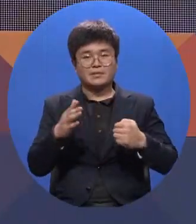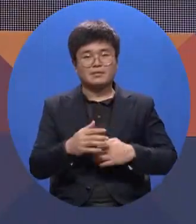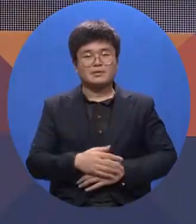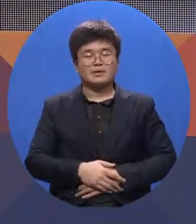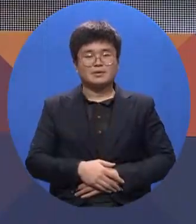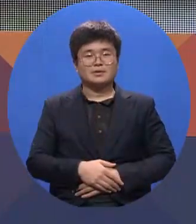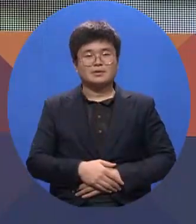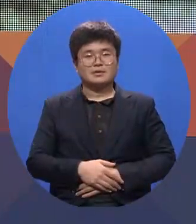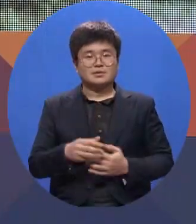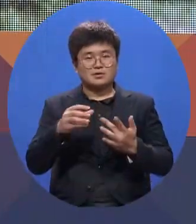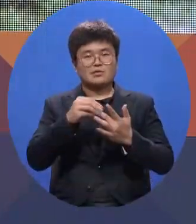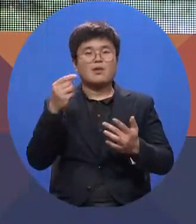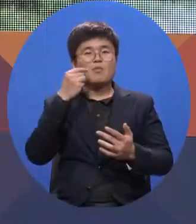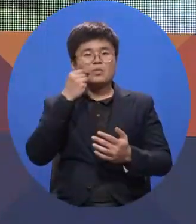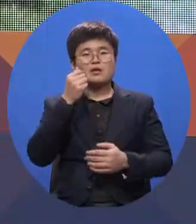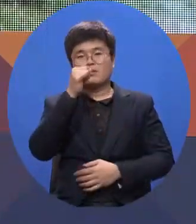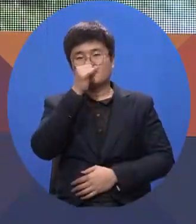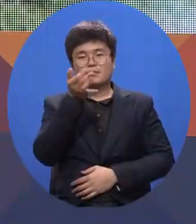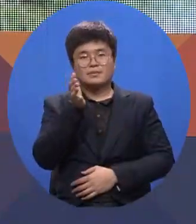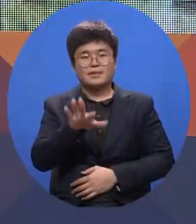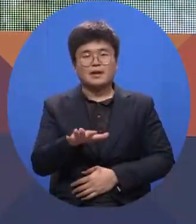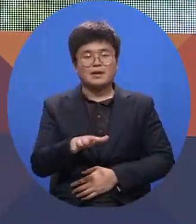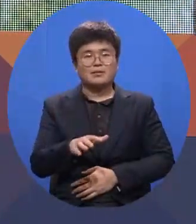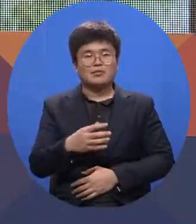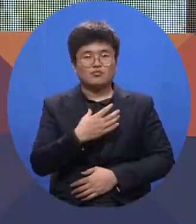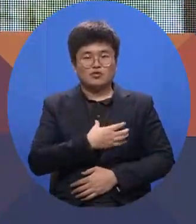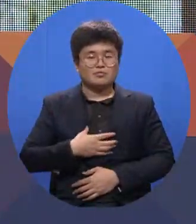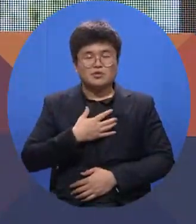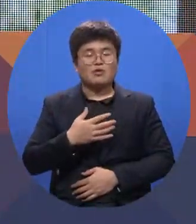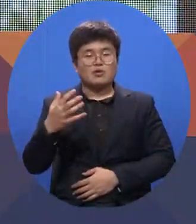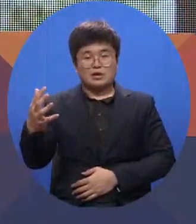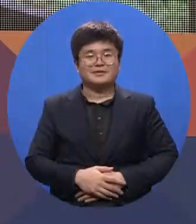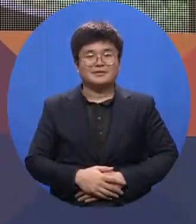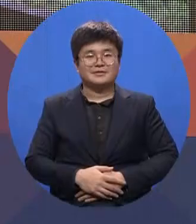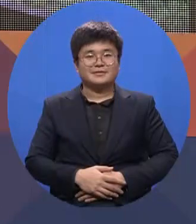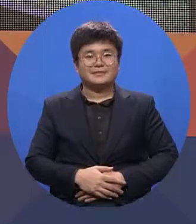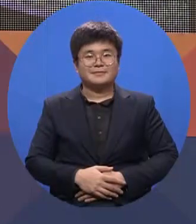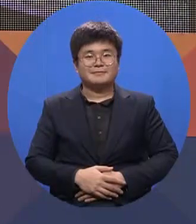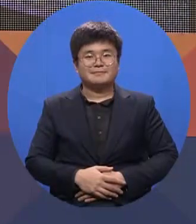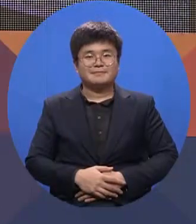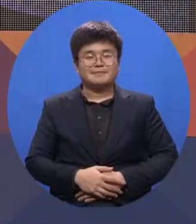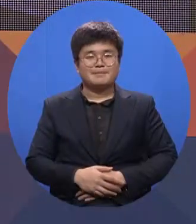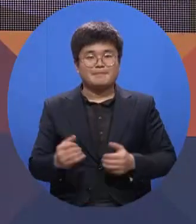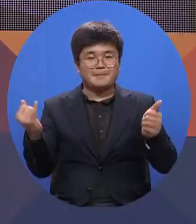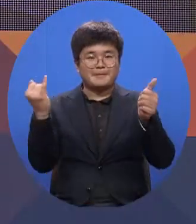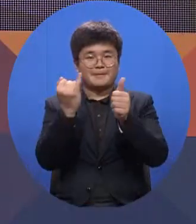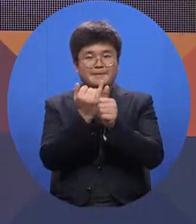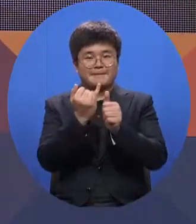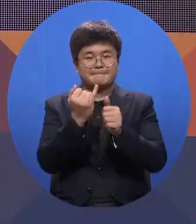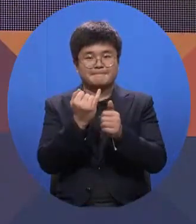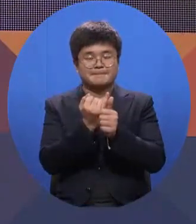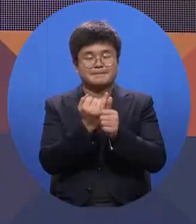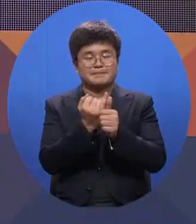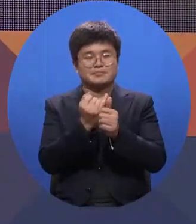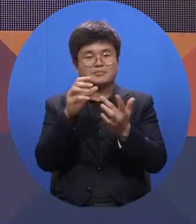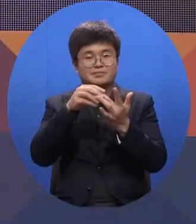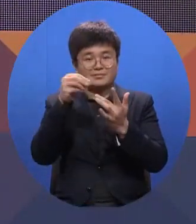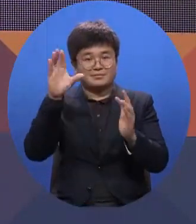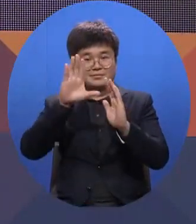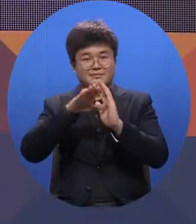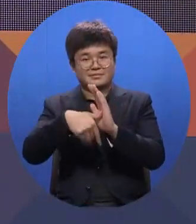선택도 따는데 결론은 우영 성황 꼬모 카 며 뒤 기구에는 놓치는 거야 결혼하는 거 선택했을 때